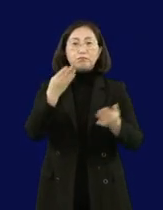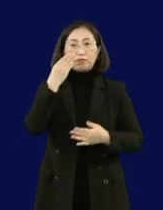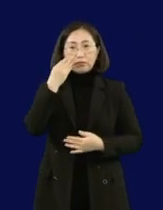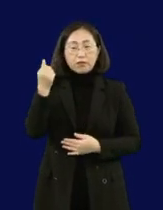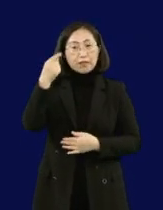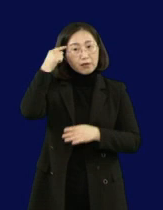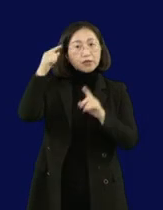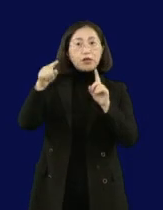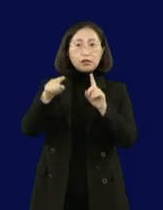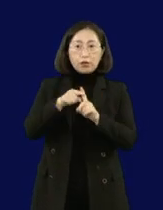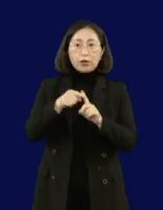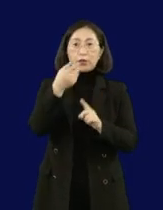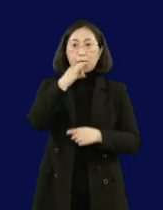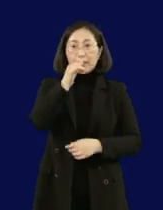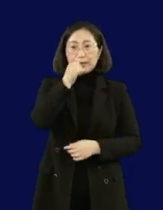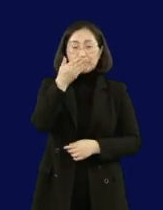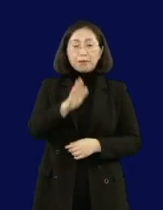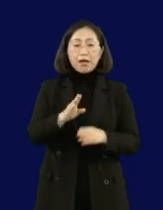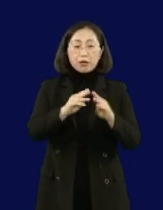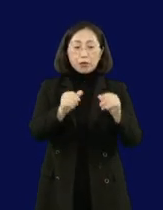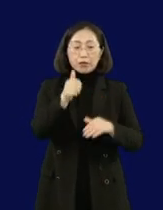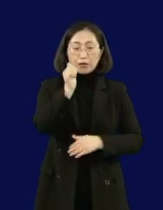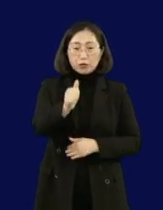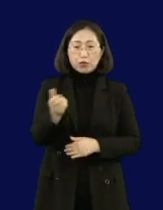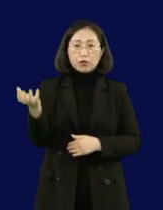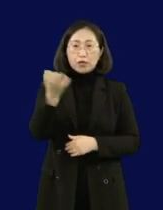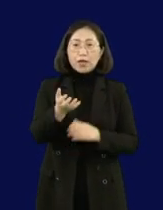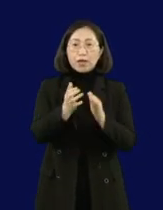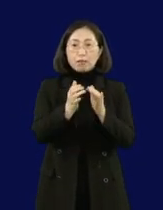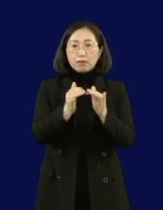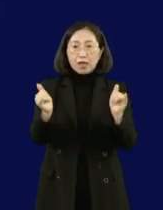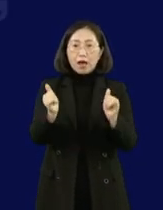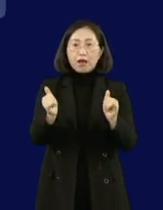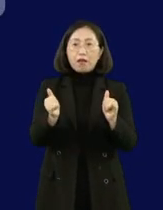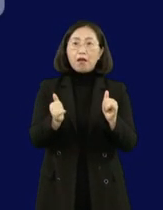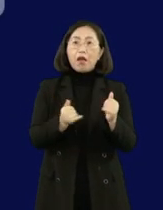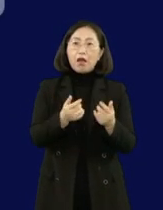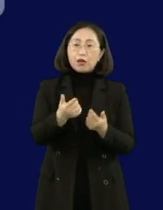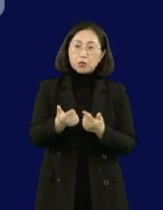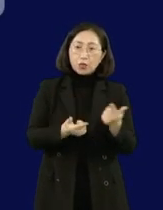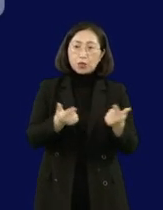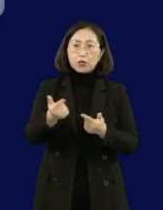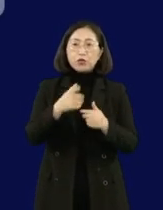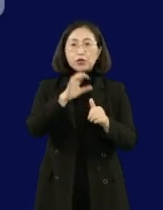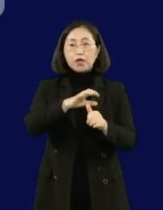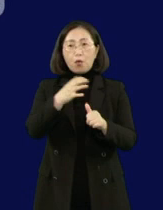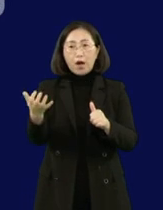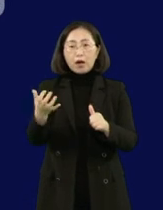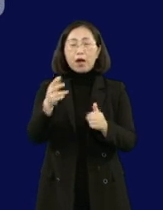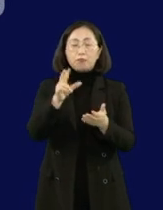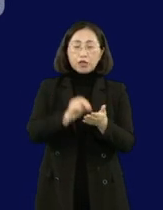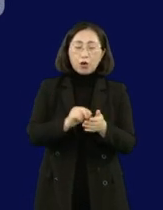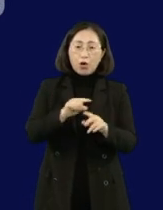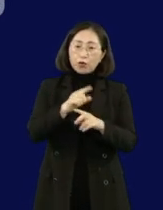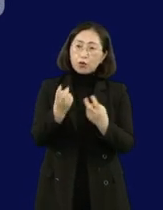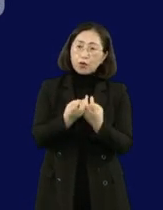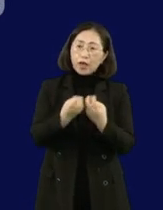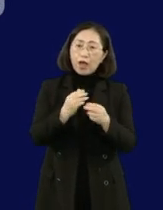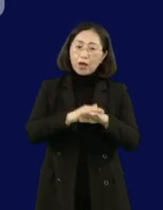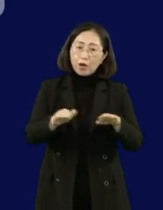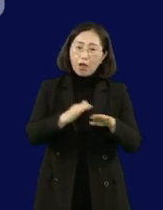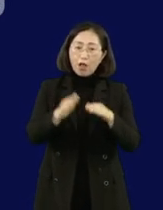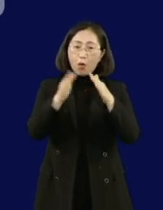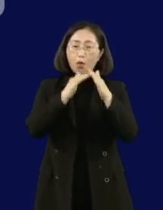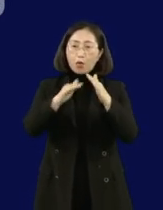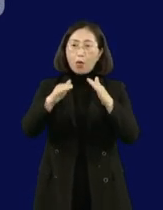효과는 있지만 토지주, 그리고 세입자 등의 이해관계 조율, 그리고 규제 완화 등 그런 문제를 어떻게 풀 것인지 공공의 역할이